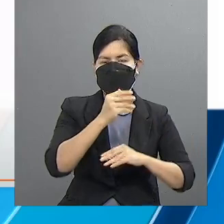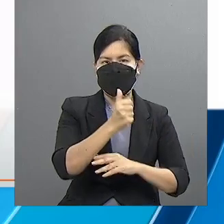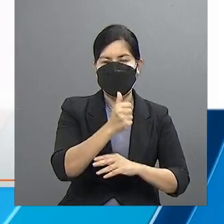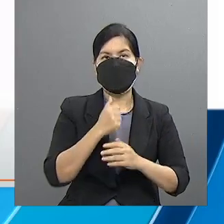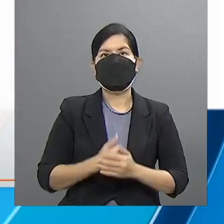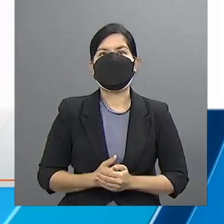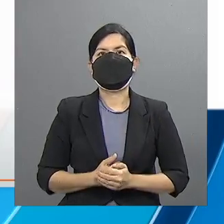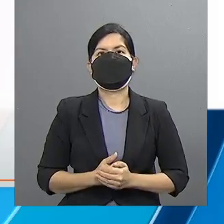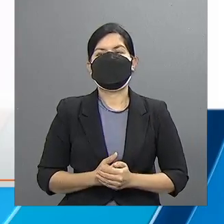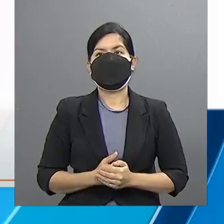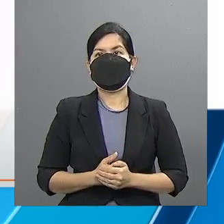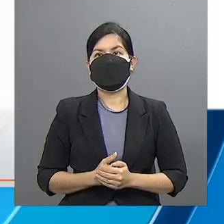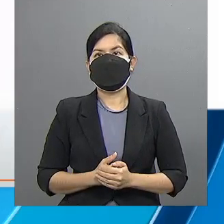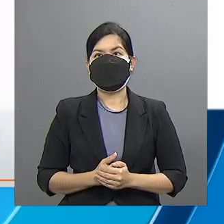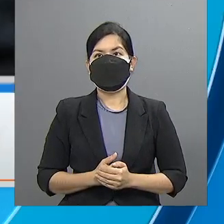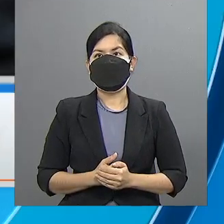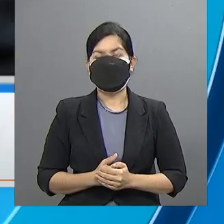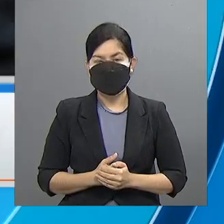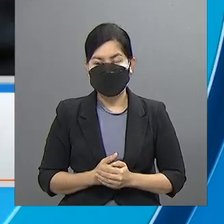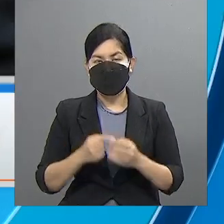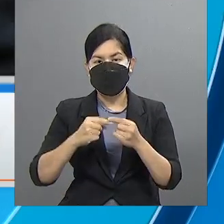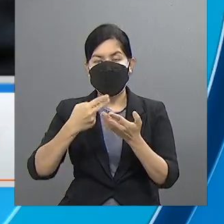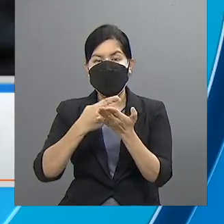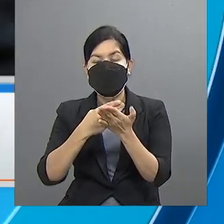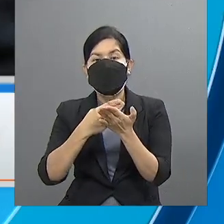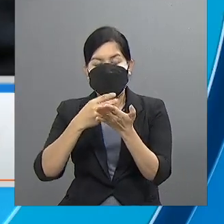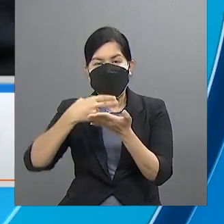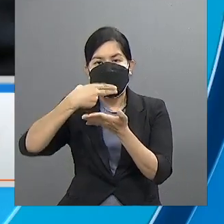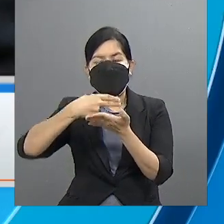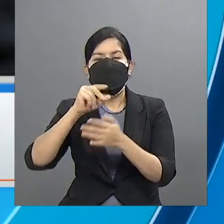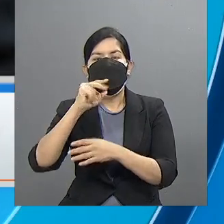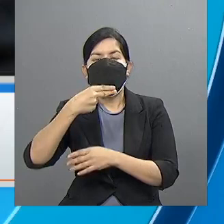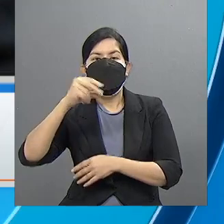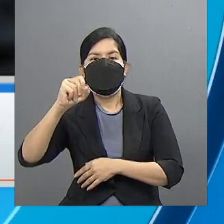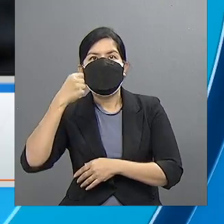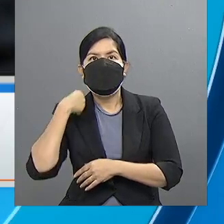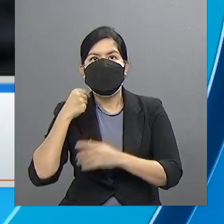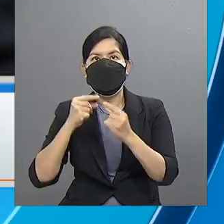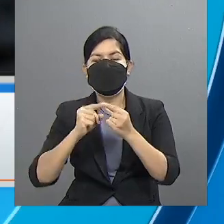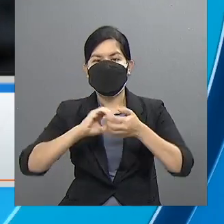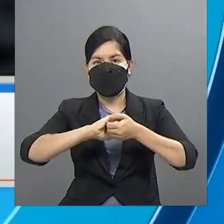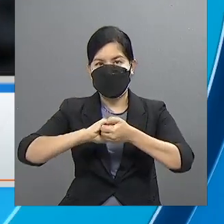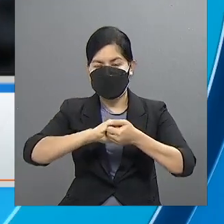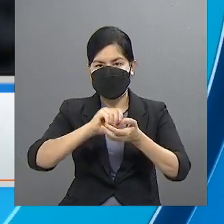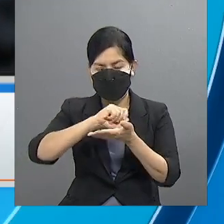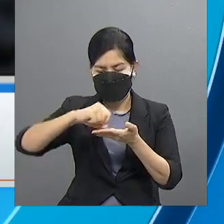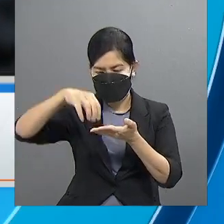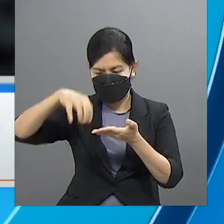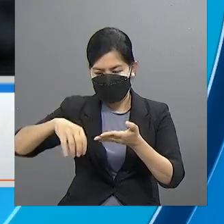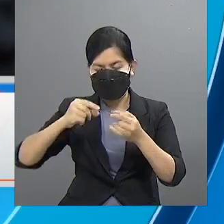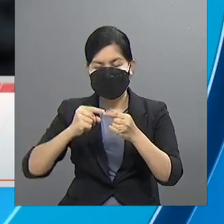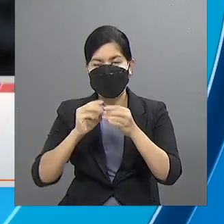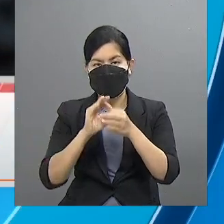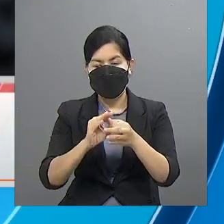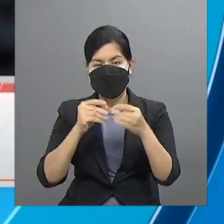ค่ะซึ่งหลักสูตรตรงนี้เห็นว่ามีการร่วมมือกันกับทางสถาบันสุขภาพจิตเด็กและวัยรุ่นราชนครินทร์ด้วยในเรื่องของการ